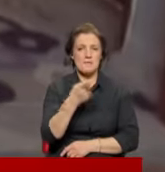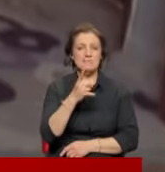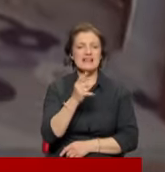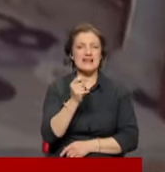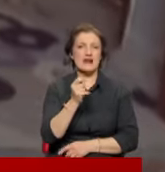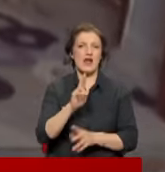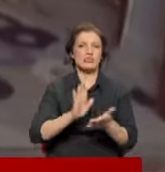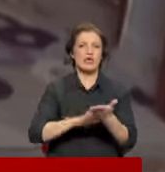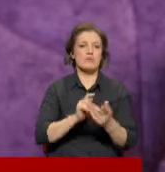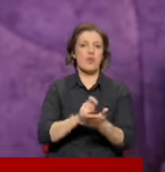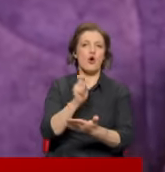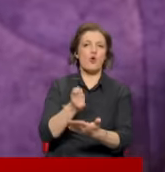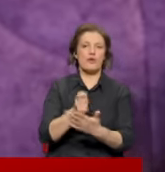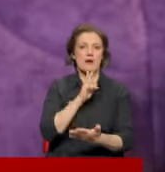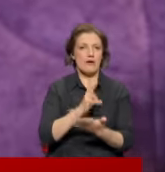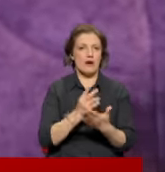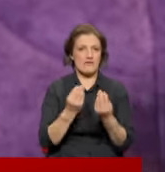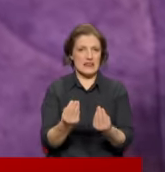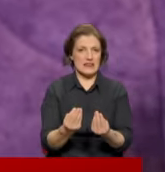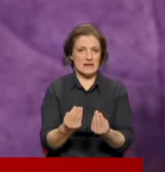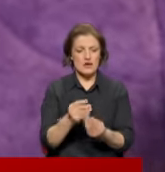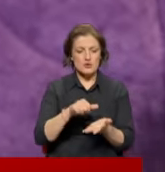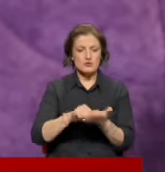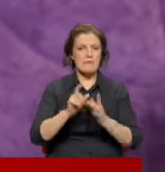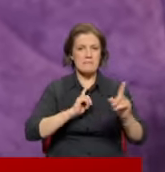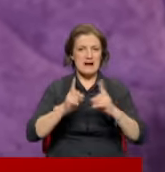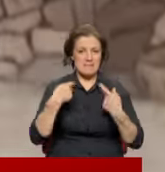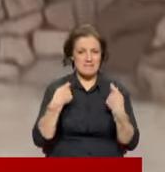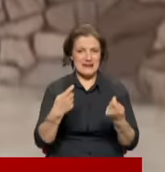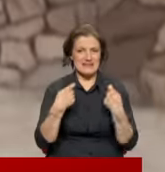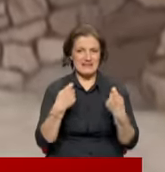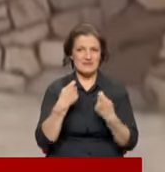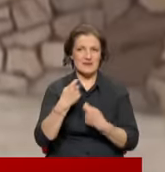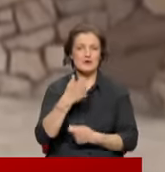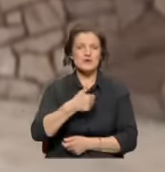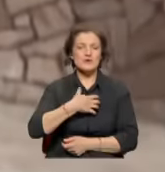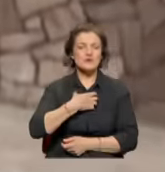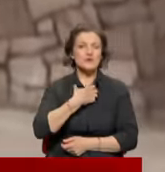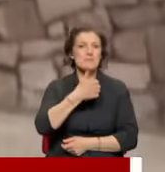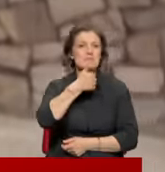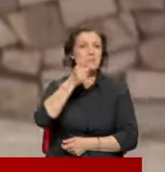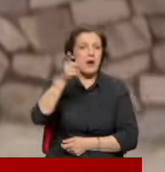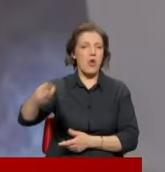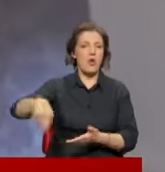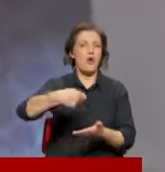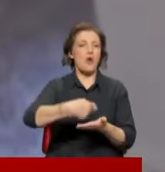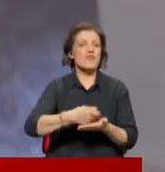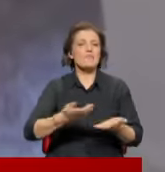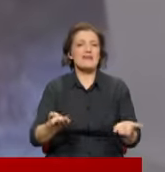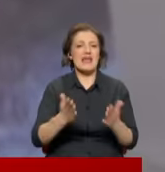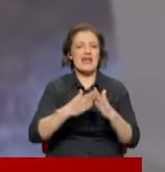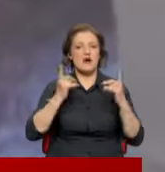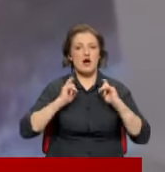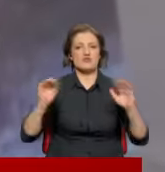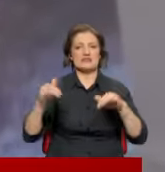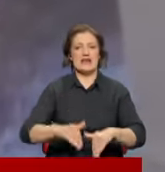lira manevi tazminat ödenmesine karar verildi. Tüm mahkeme masrafları da acılı babaya yüklendi. Ödeyemedi, evine